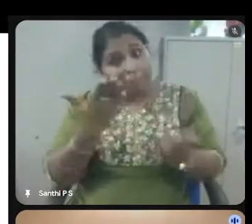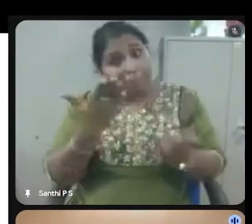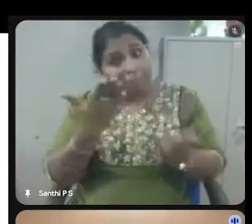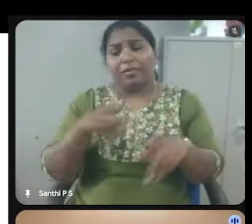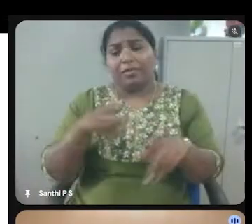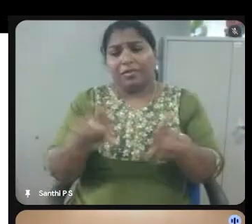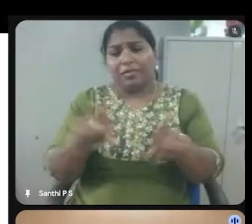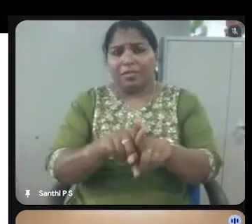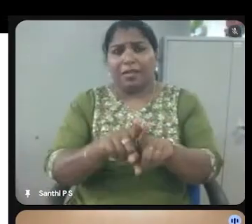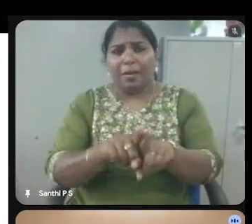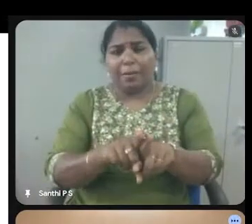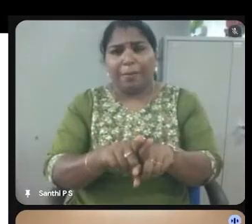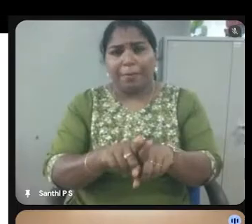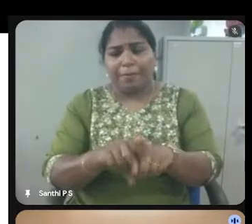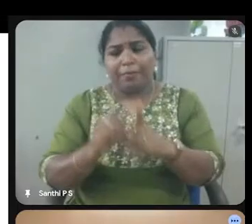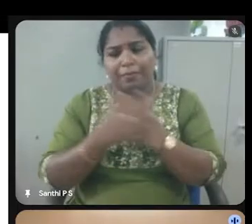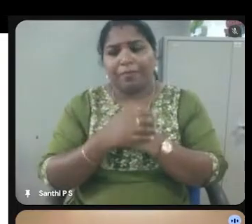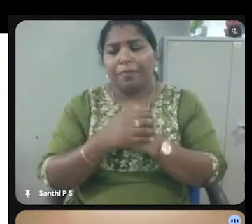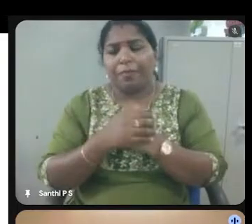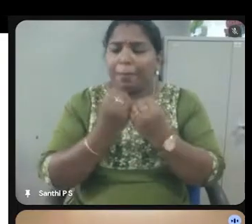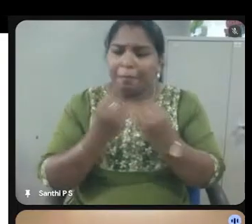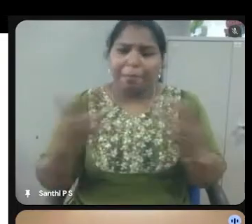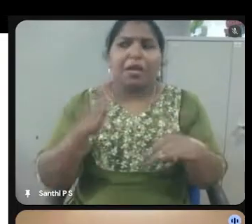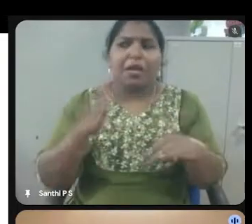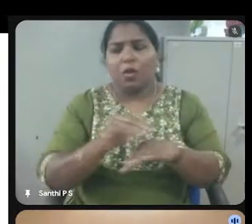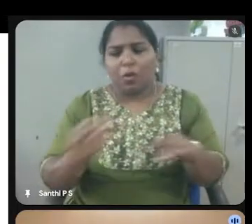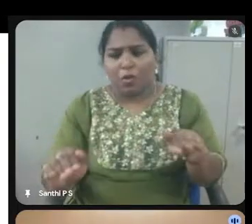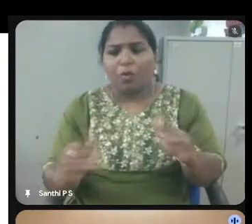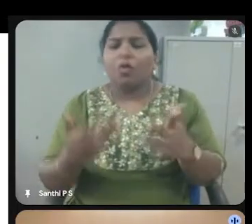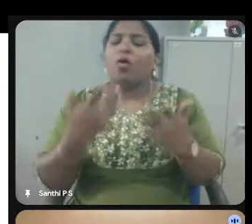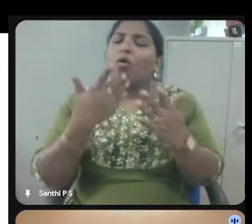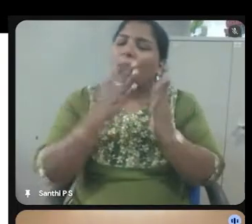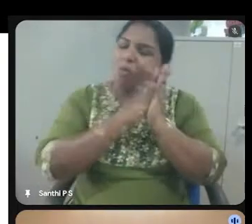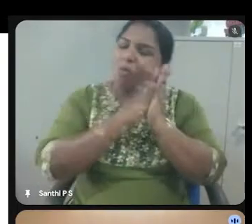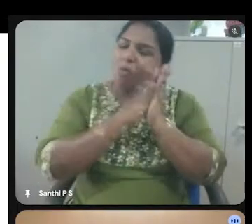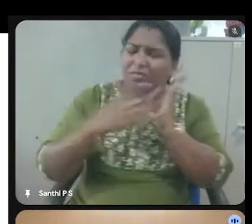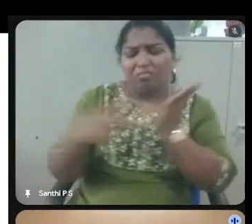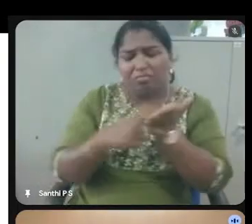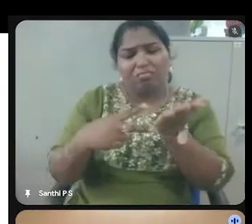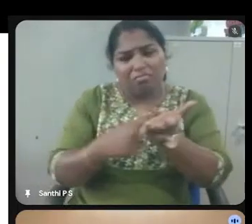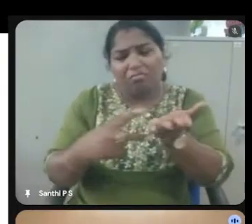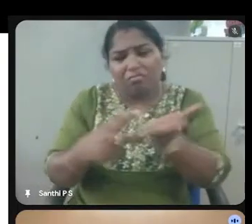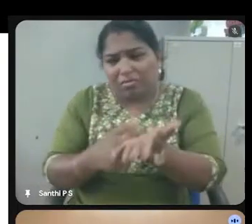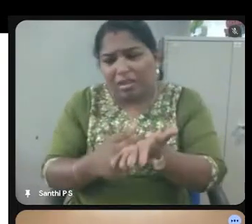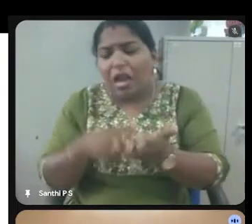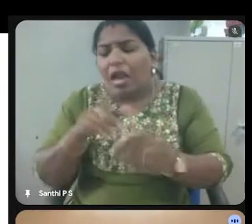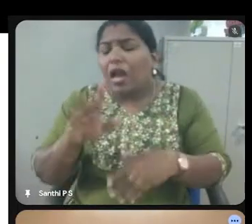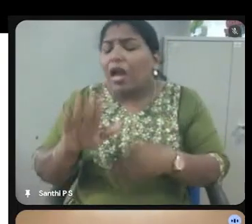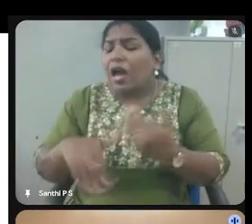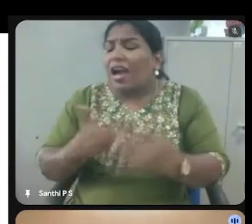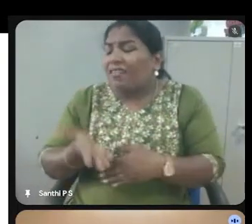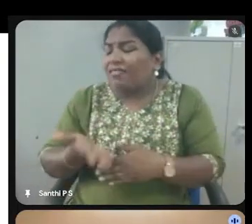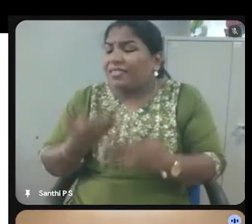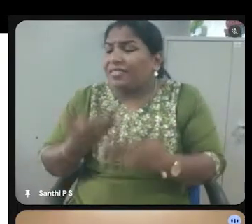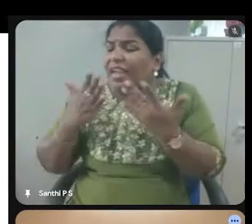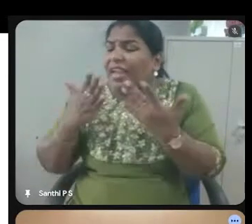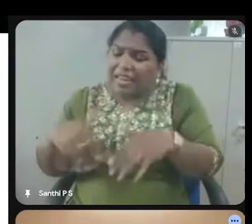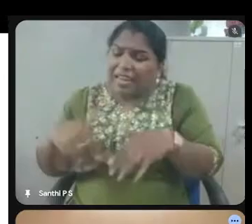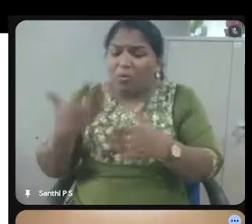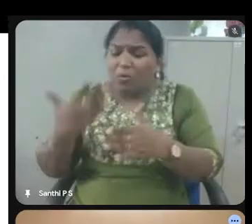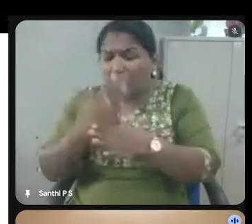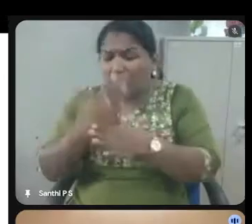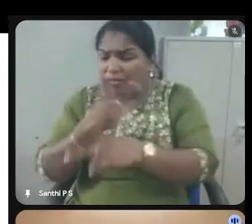അപ്പൊ അതുപോലെ തന്നെയാണ് കുട്ടികൾക്ക് അത് ഉറക്കം ശരിയാവുന്നില്ല. അപ്പൊ സ്വാഭാവികമായിട്ടും അവർക്കൊരു കാര്യം ശ്രദ്ധിച്ചിരുന്ന് ചെയ്യാനുള്ളൊരു